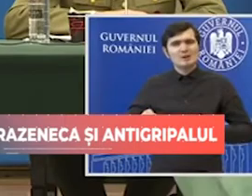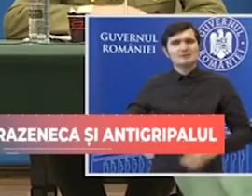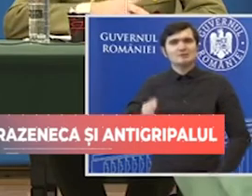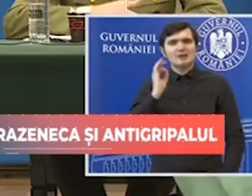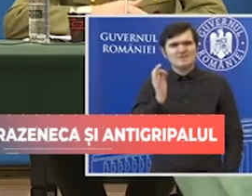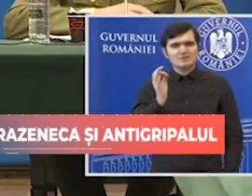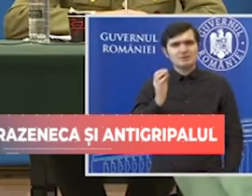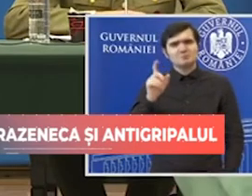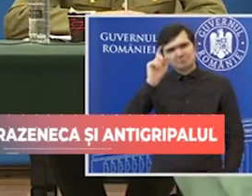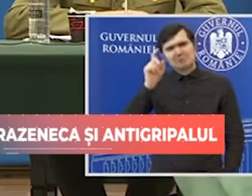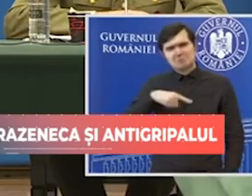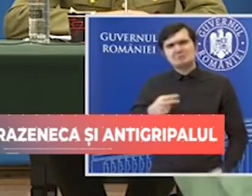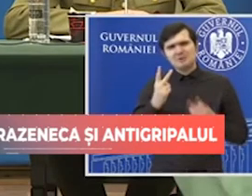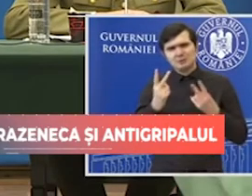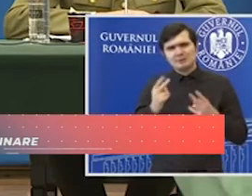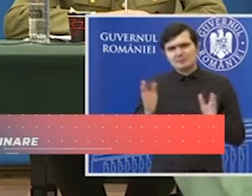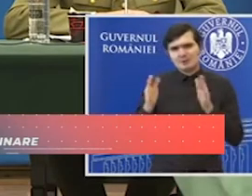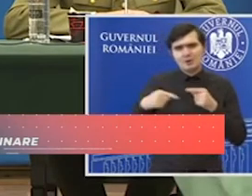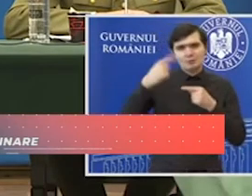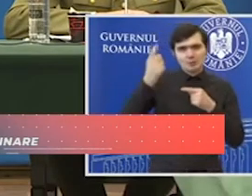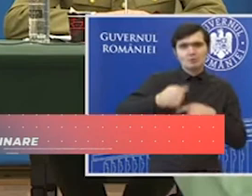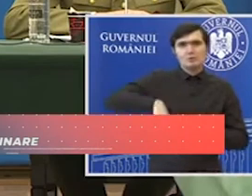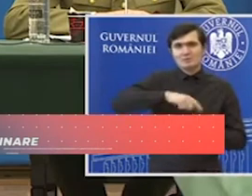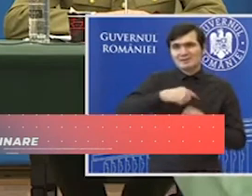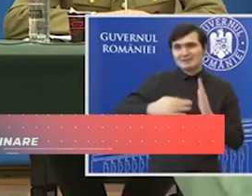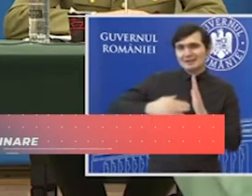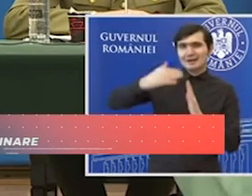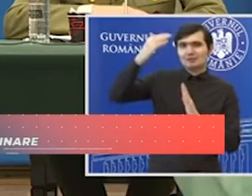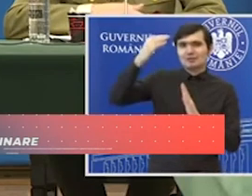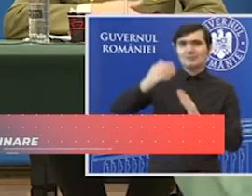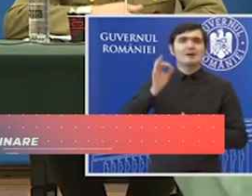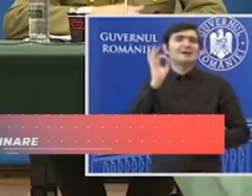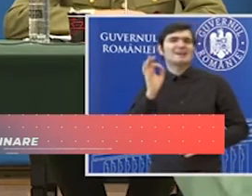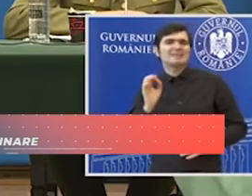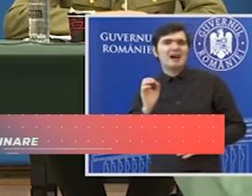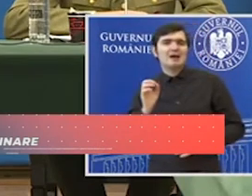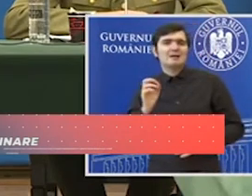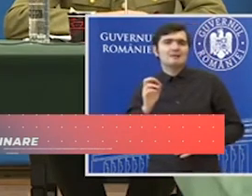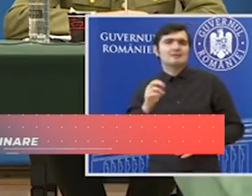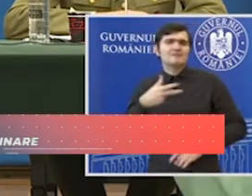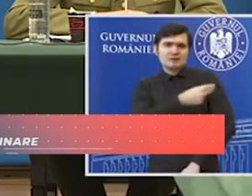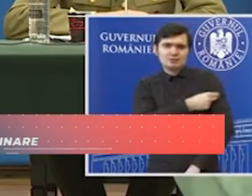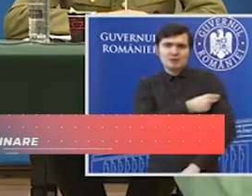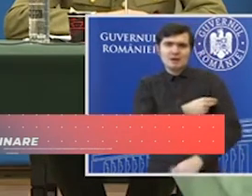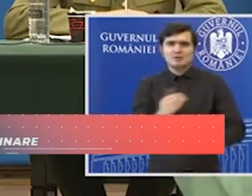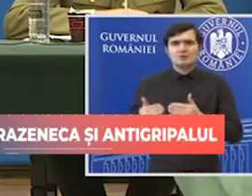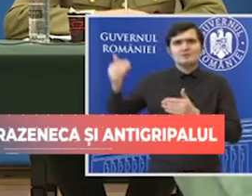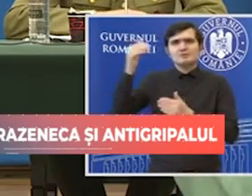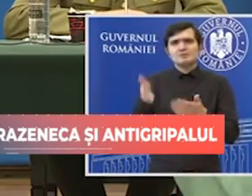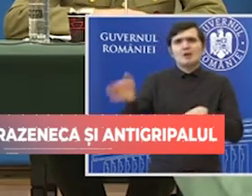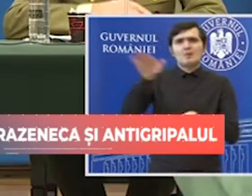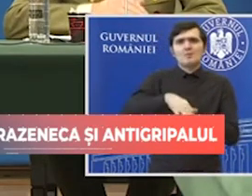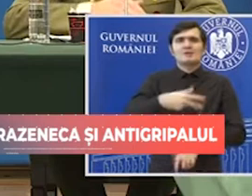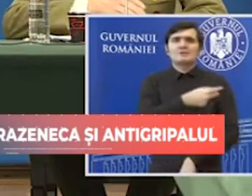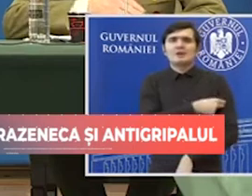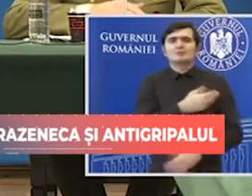Cred că este important ca în perioada următoare să creștem rata de vaccinare, să creștem nivelul de acoperire vaccinală, pentru că doar în acest